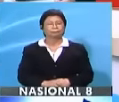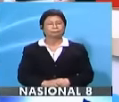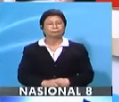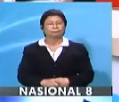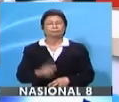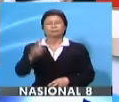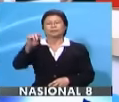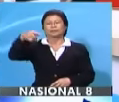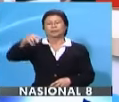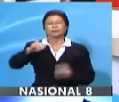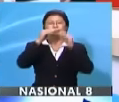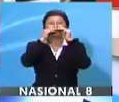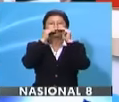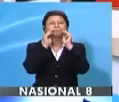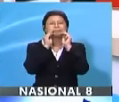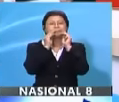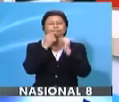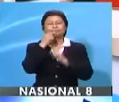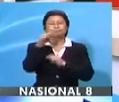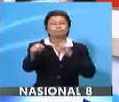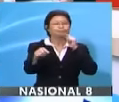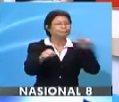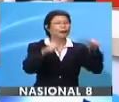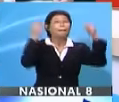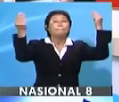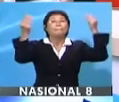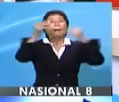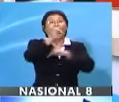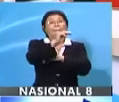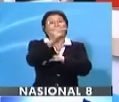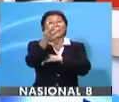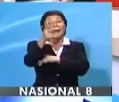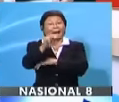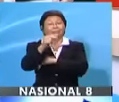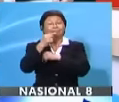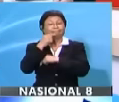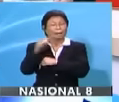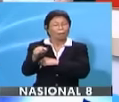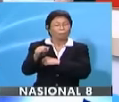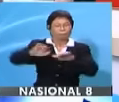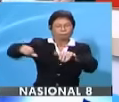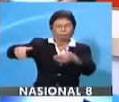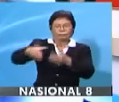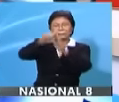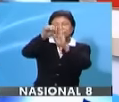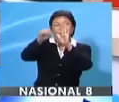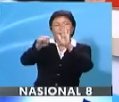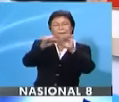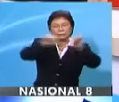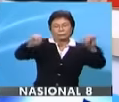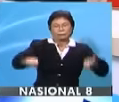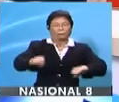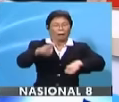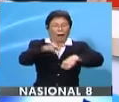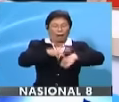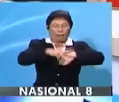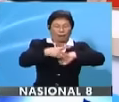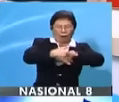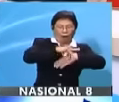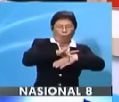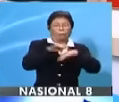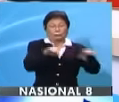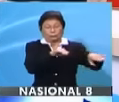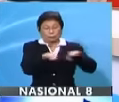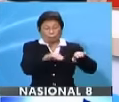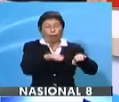Timbalan Perdana Menteri Tan Sri Muhyiddin Yassin mengarahkan Majlis Keselamatan Negara MKN memperkenalkan sistem amaran awal gempa bumi sebagai